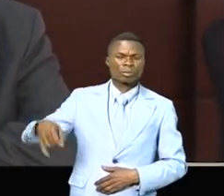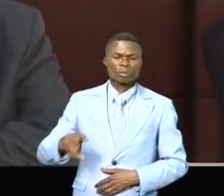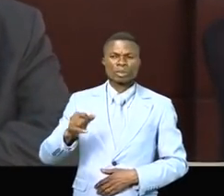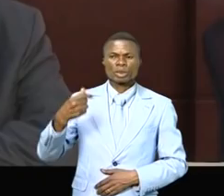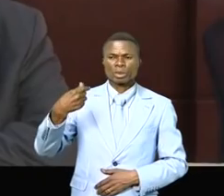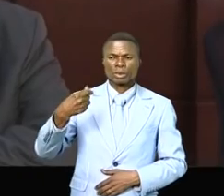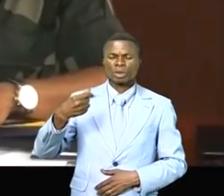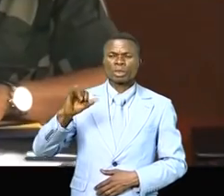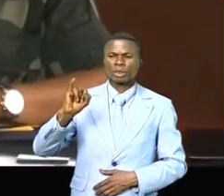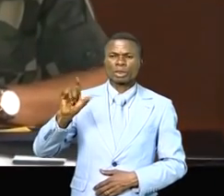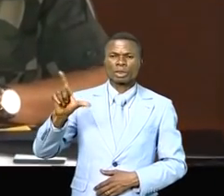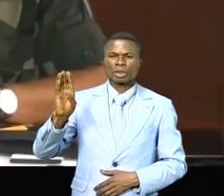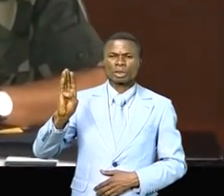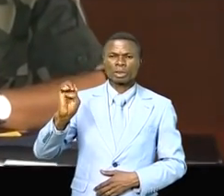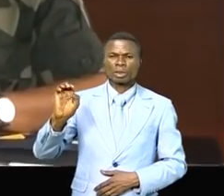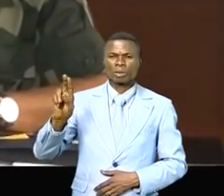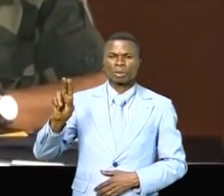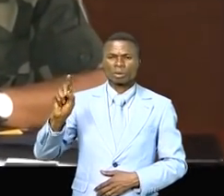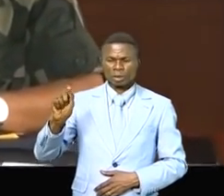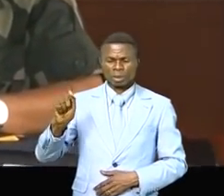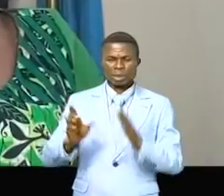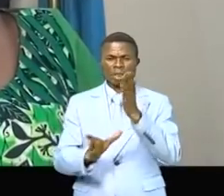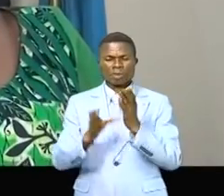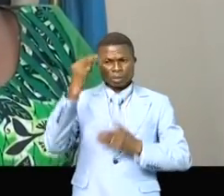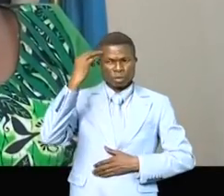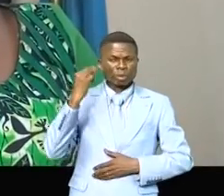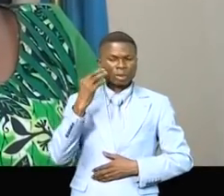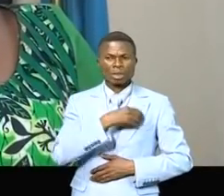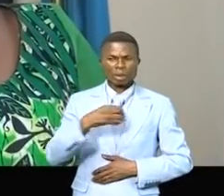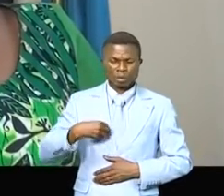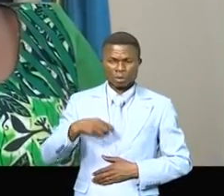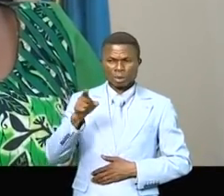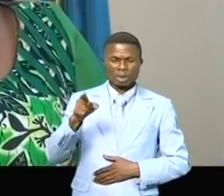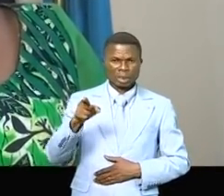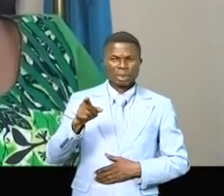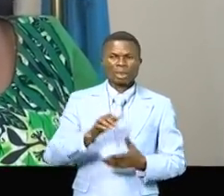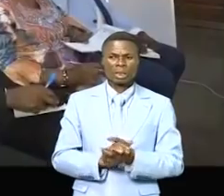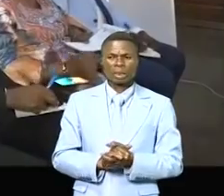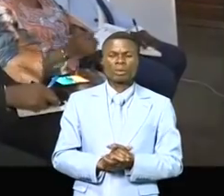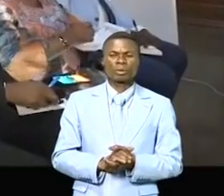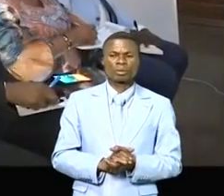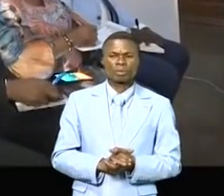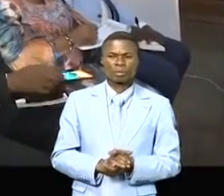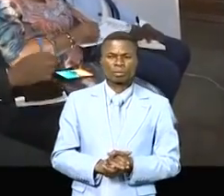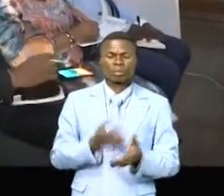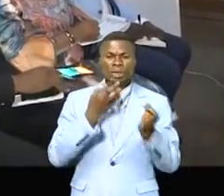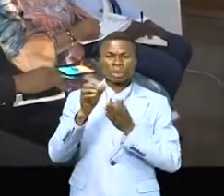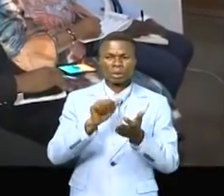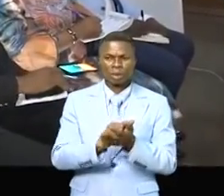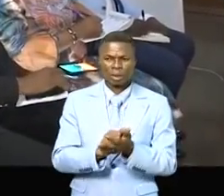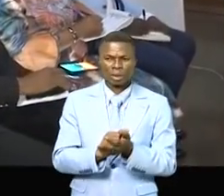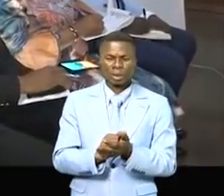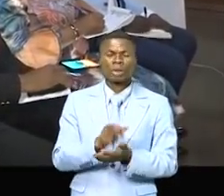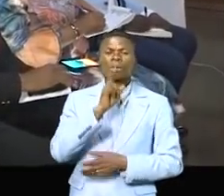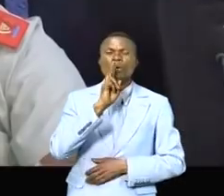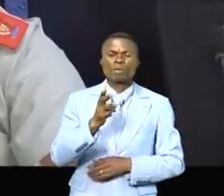Kabanda Kurenga, qui avait à ses côtés la vice-ministre, madame Séraphine Kiloubou Koutouna. Puisqu'il faut le dire, la sûreté